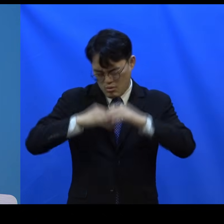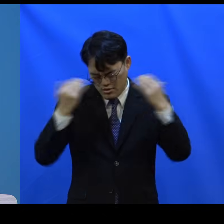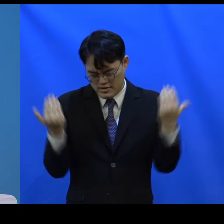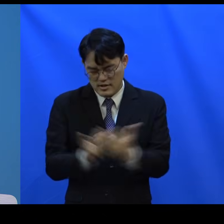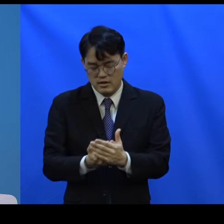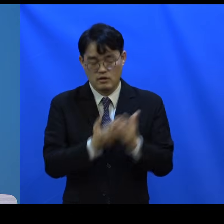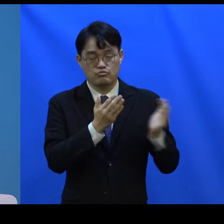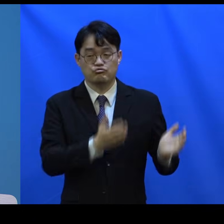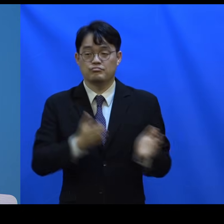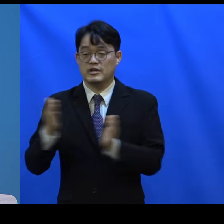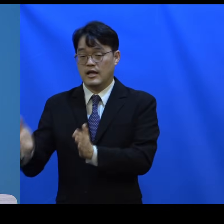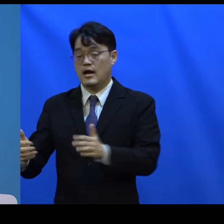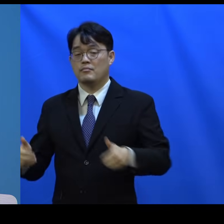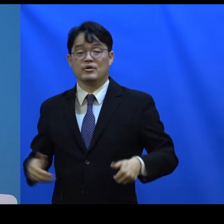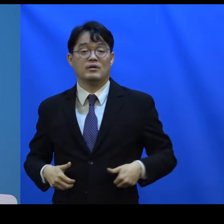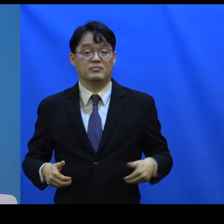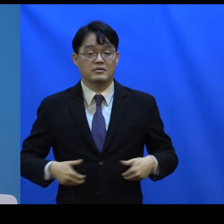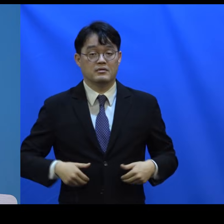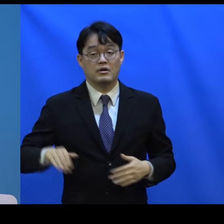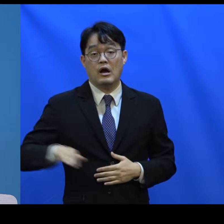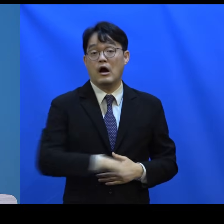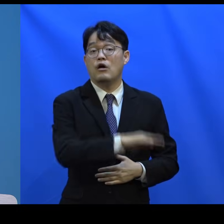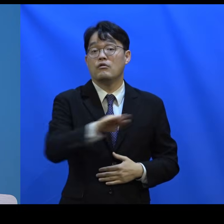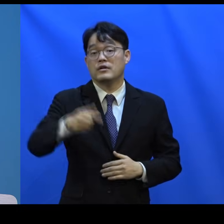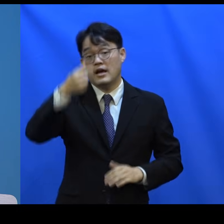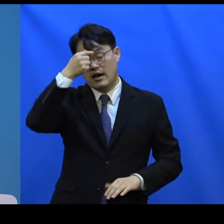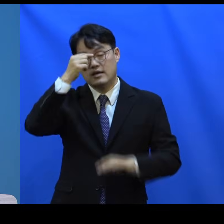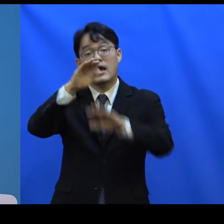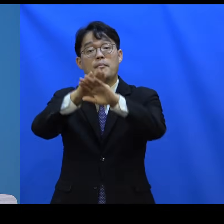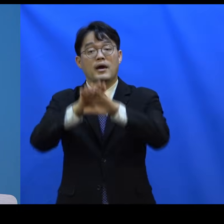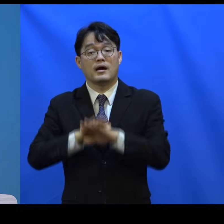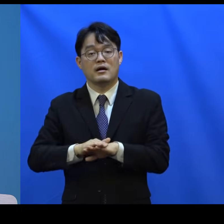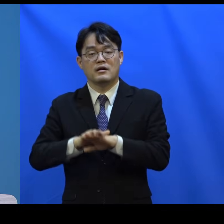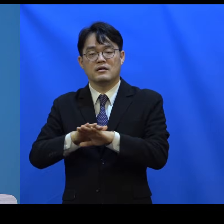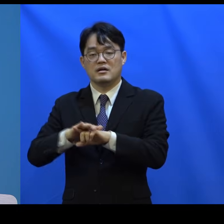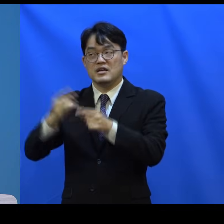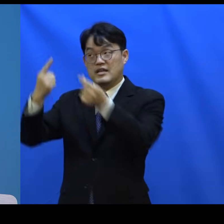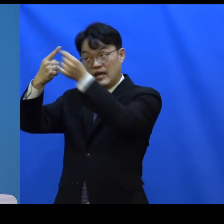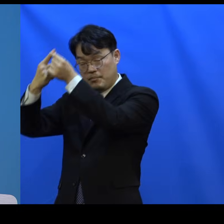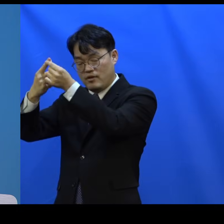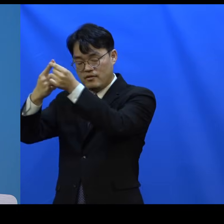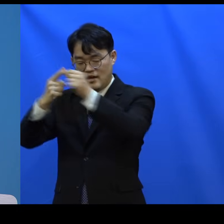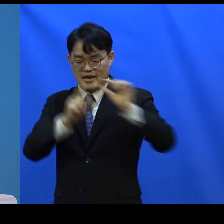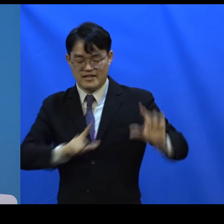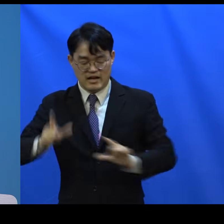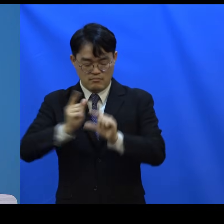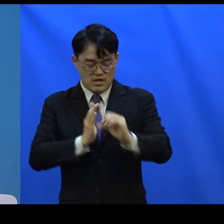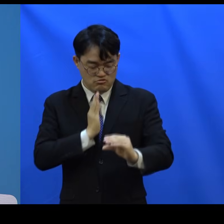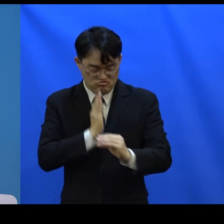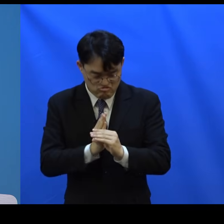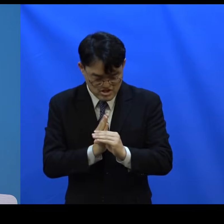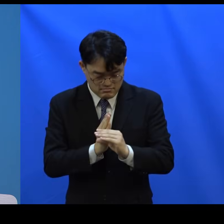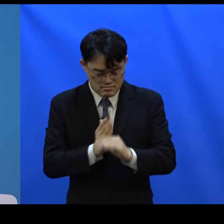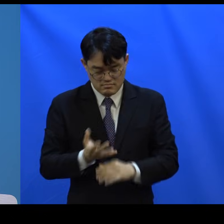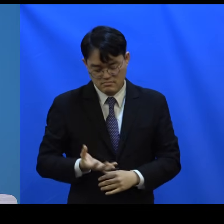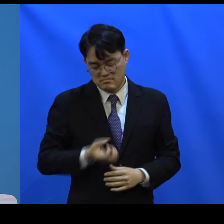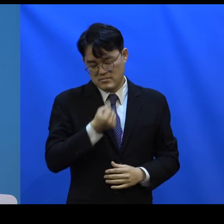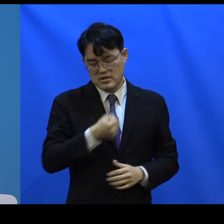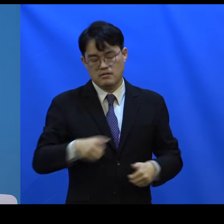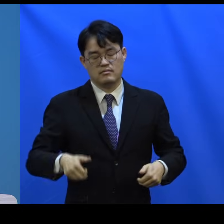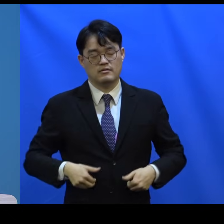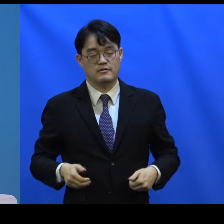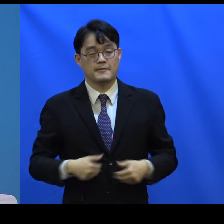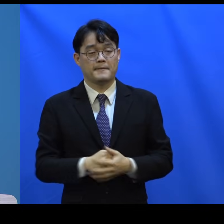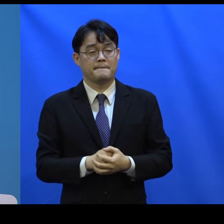예배자로, 그래서 우리의 이 예배가 우리의 삶의 중심부로 가는 거예요. 중심부, 그죠? 그래서 우리는 이 날을 위해서 기다려온 거예요. 그러니까